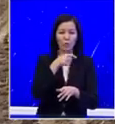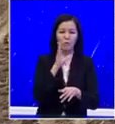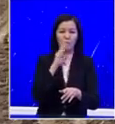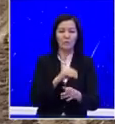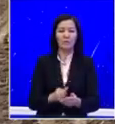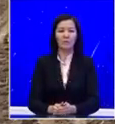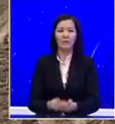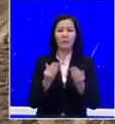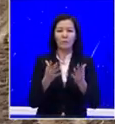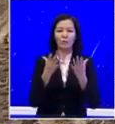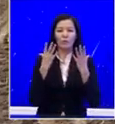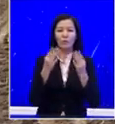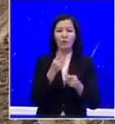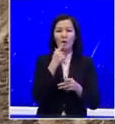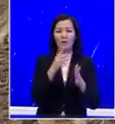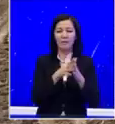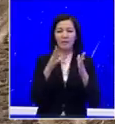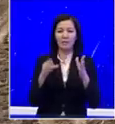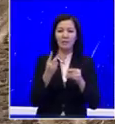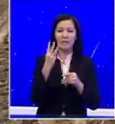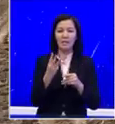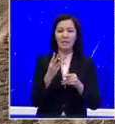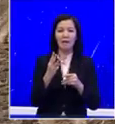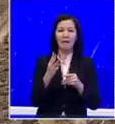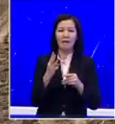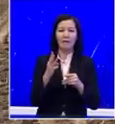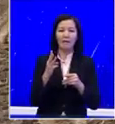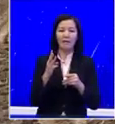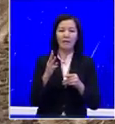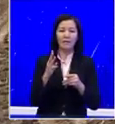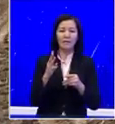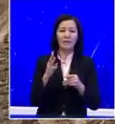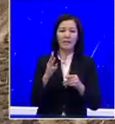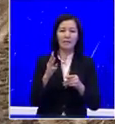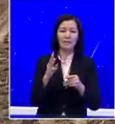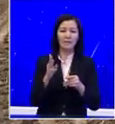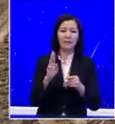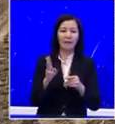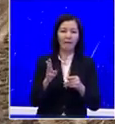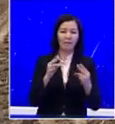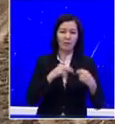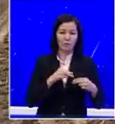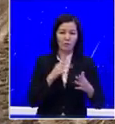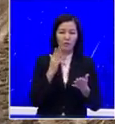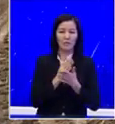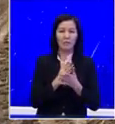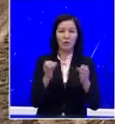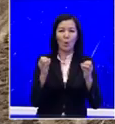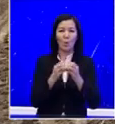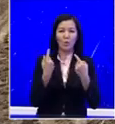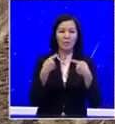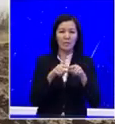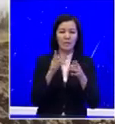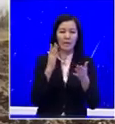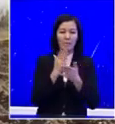күнге қант қызылшасында 2 трактор істеп жатыр. Алдында компактор, артында сеялка кетіп отырады. Жалпы полеларда 10-дан астам техника